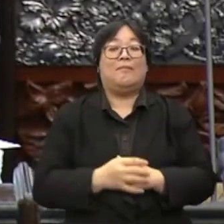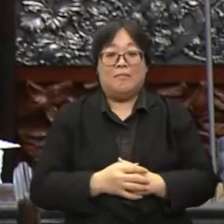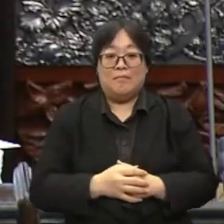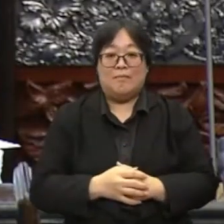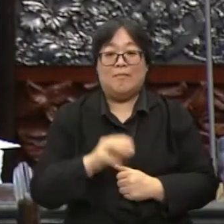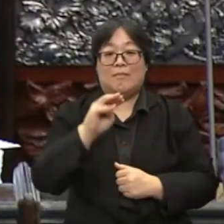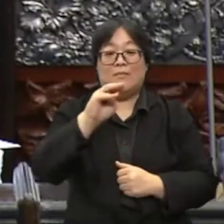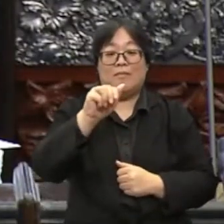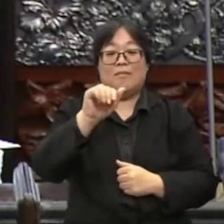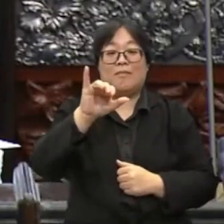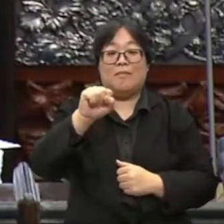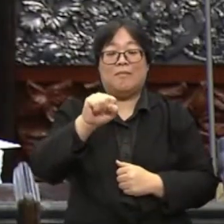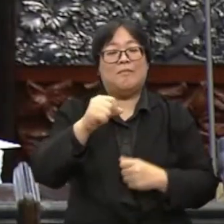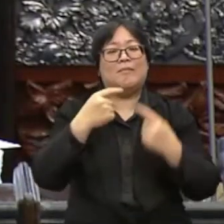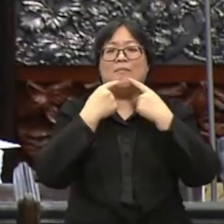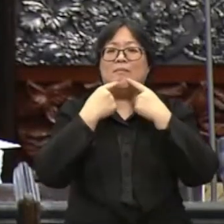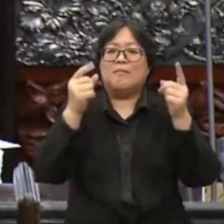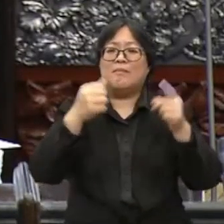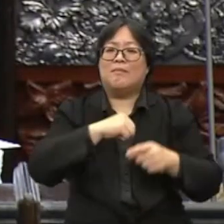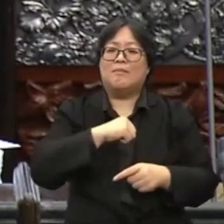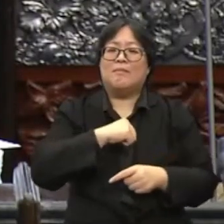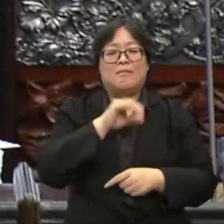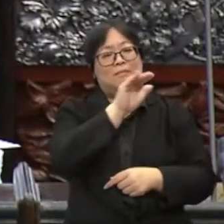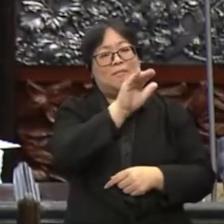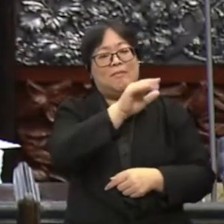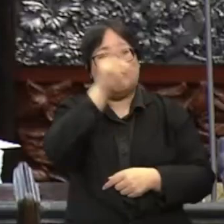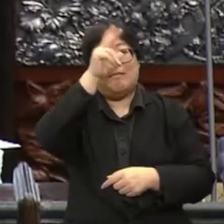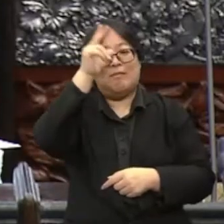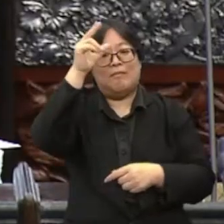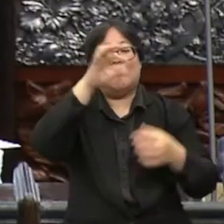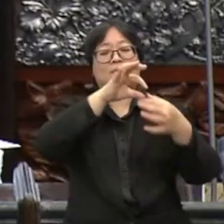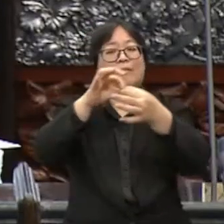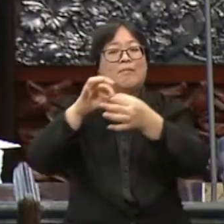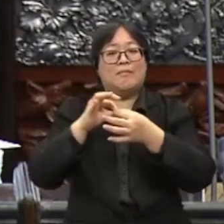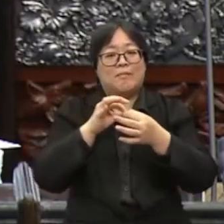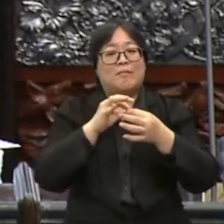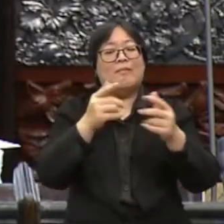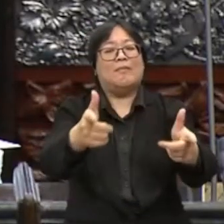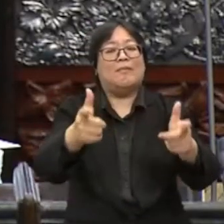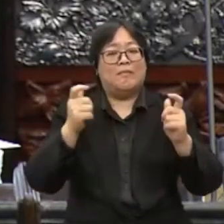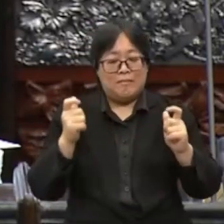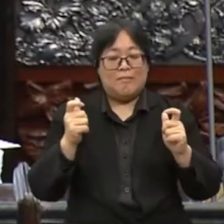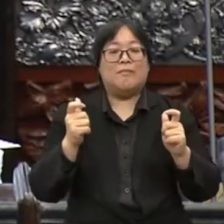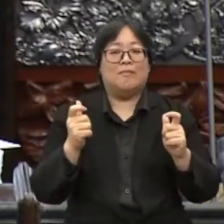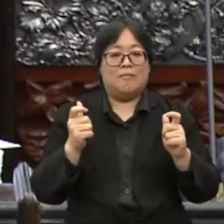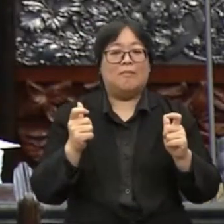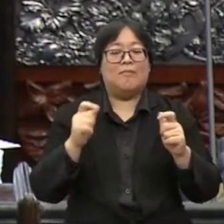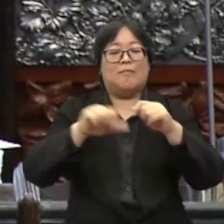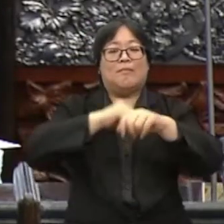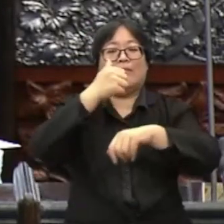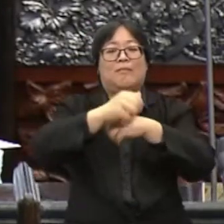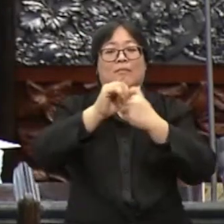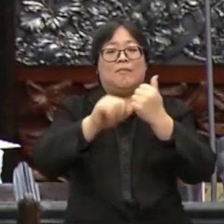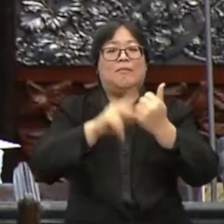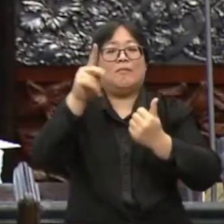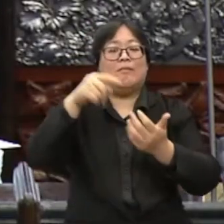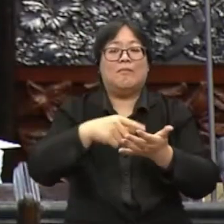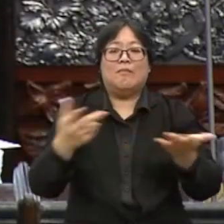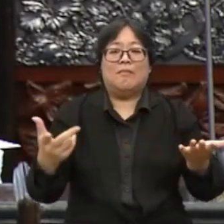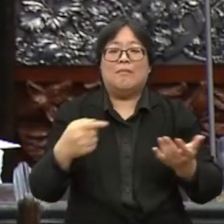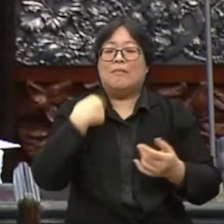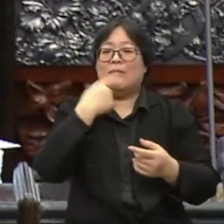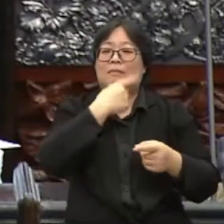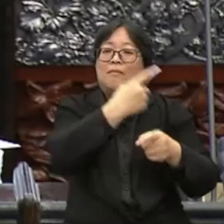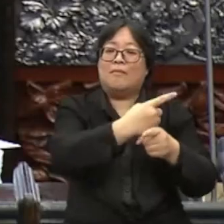Mais telah membuat kenyataan menggesa kerajaan persekutuan menyegerakan penubuhan jawatankuasa ini so